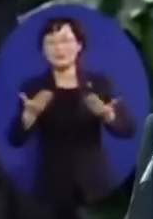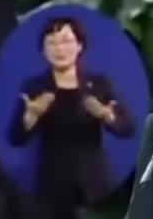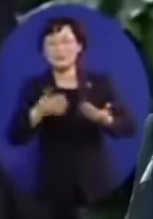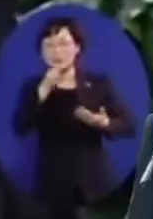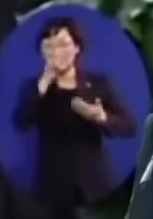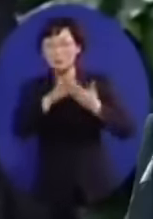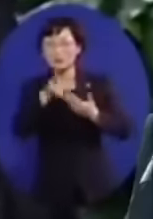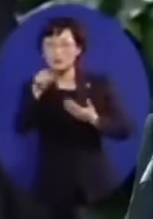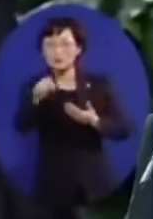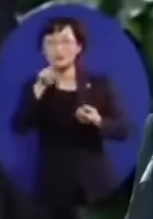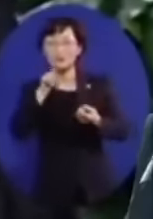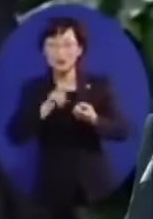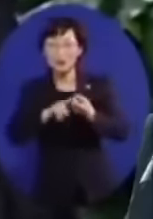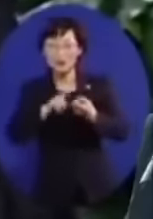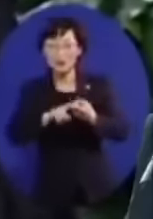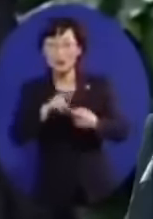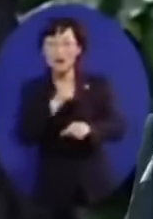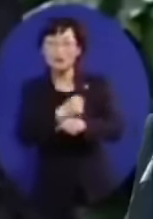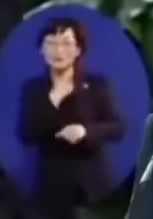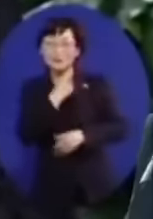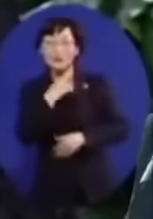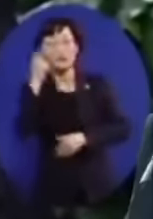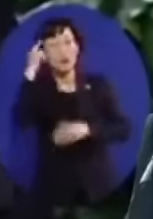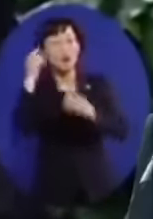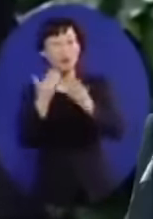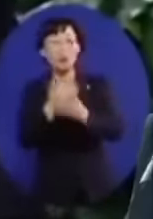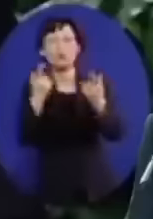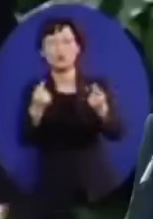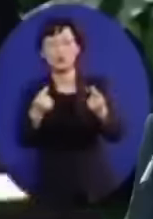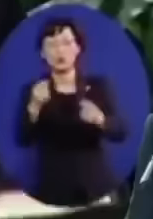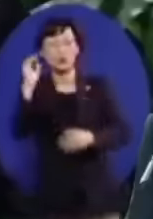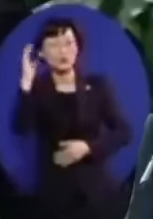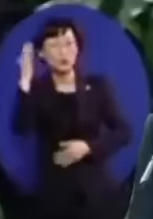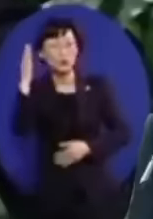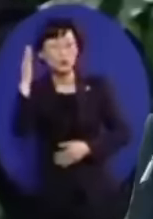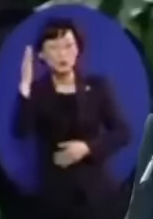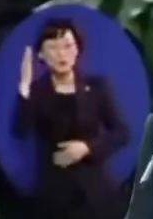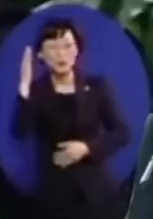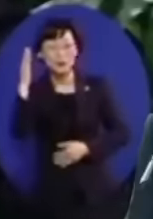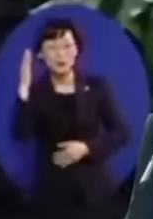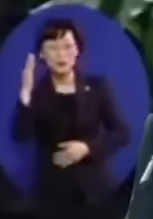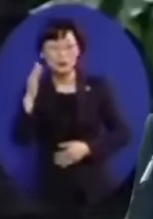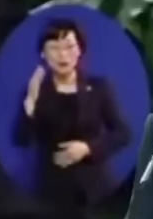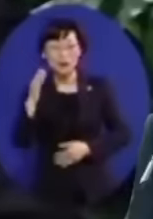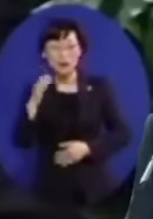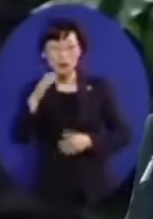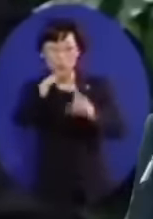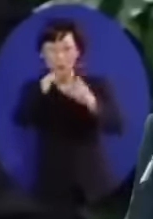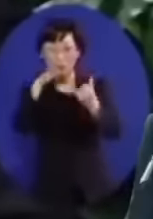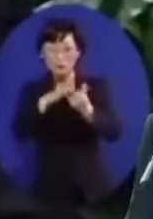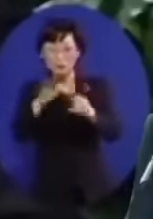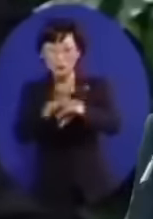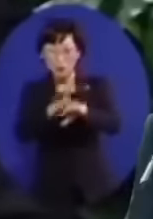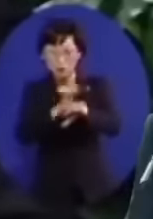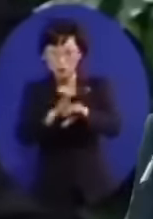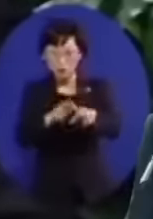일을 하고자 하지 않습니까? 요사이 어린아이들은 컴퓨터 게임에